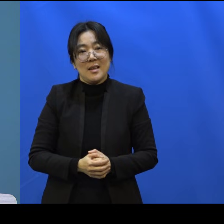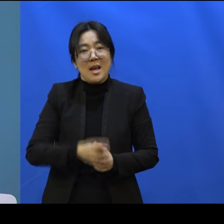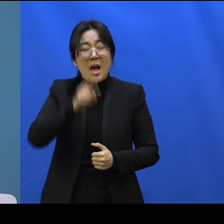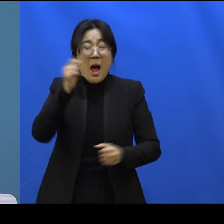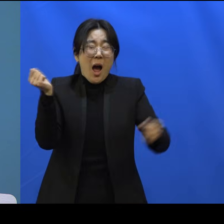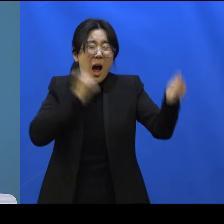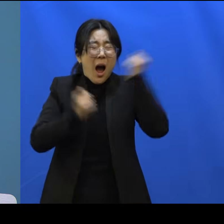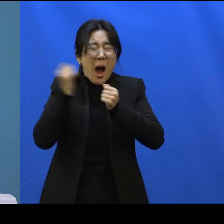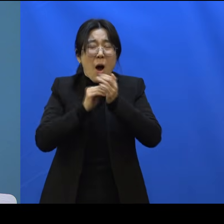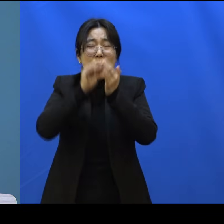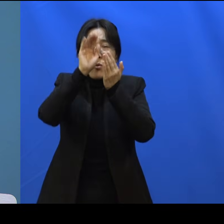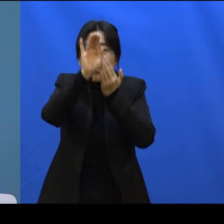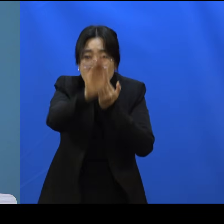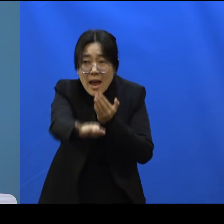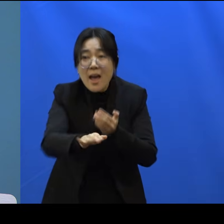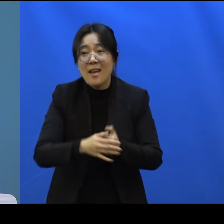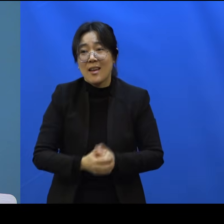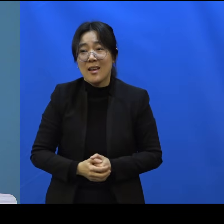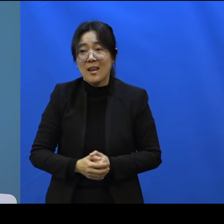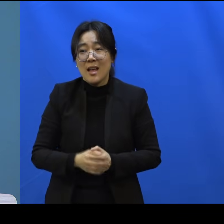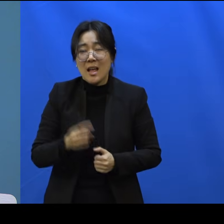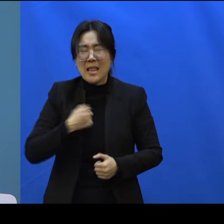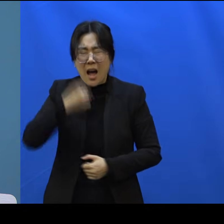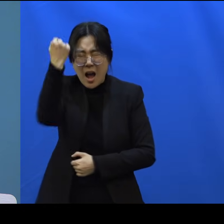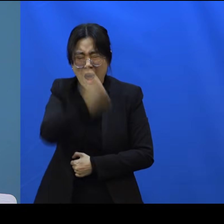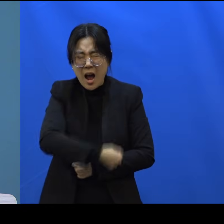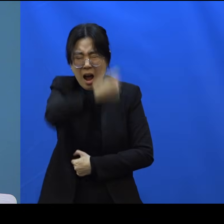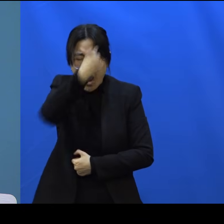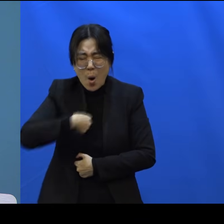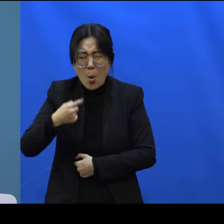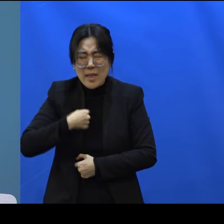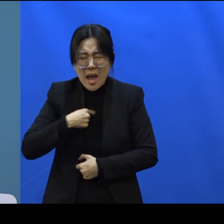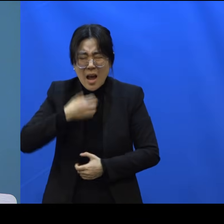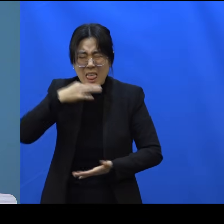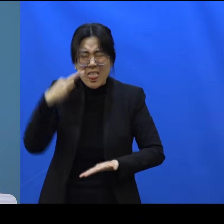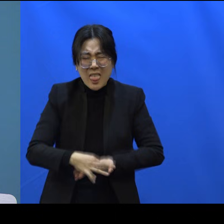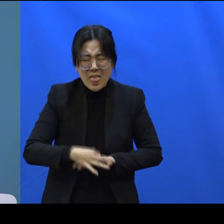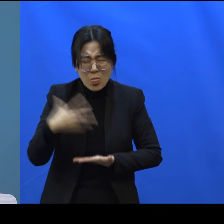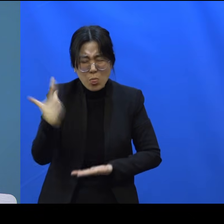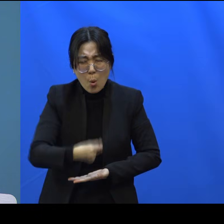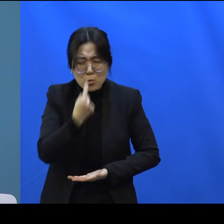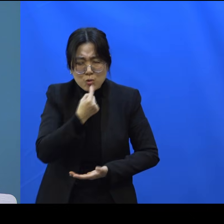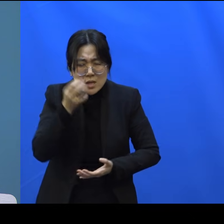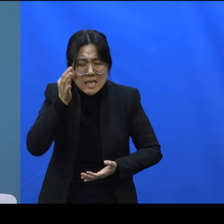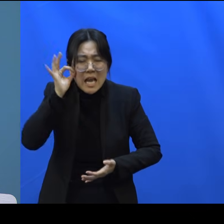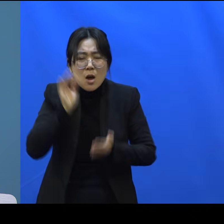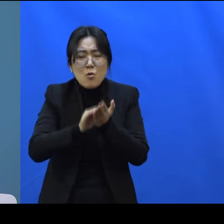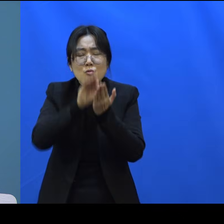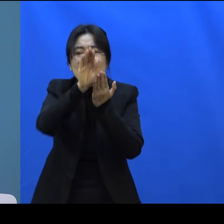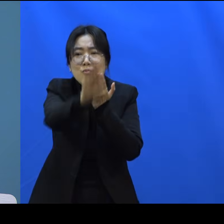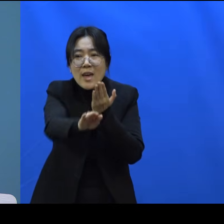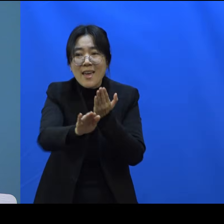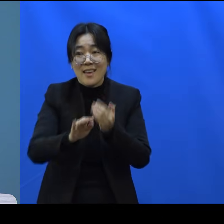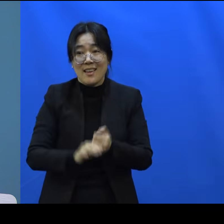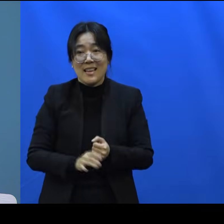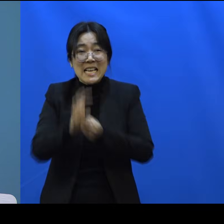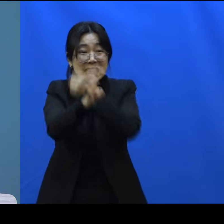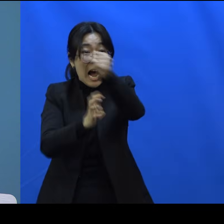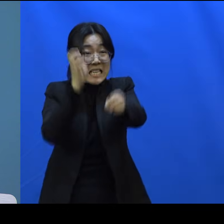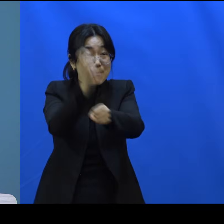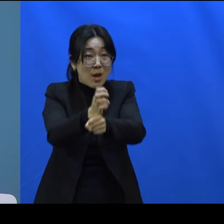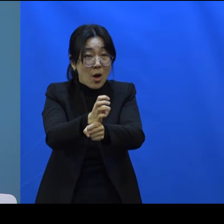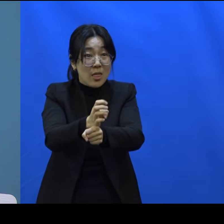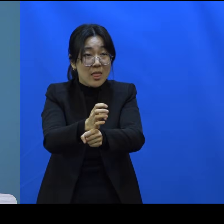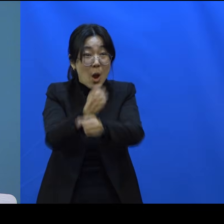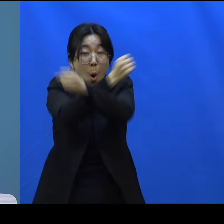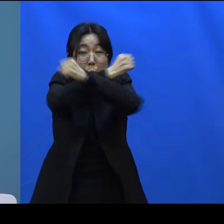찾아오십니다. 아무나 안 부릅니다. 정확한 때 부르십니다. 그러니까 40년 딱 지나고 광야